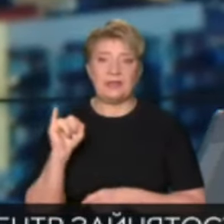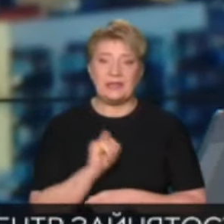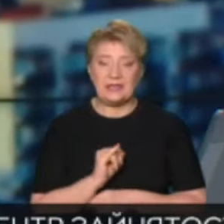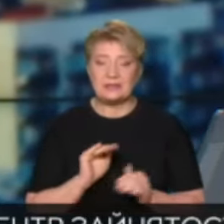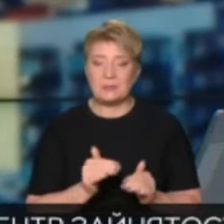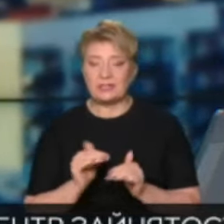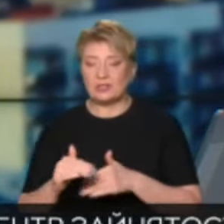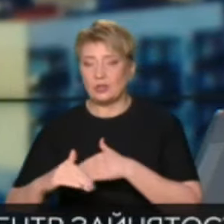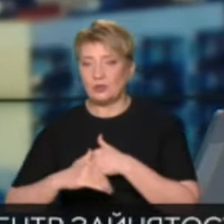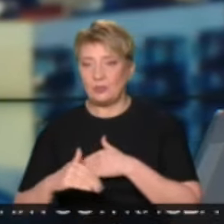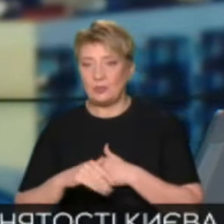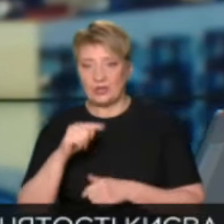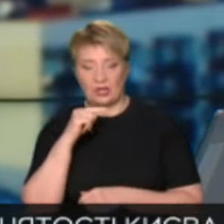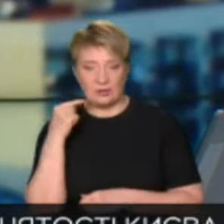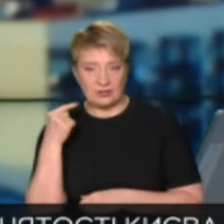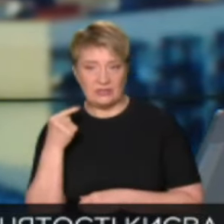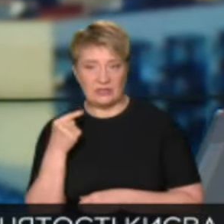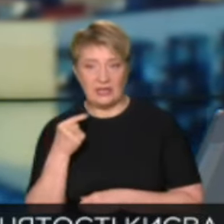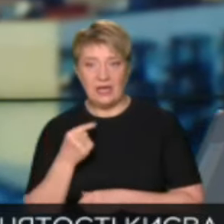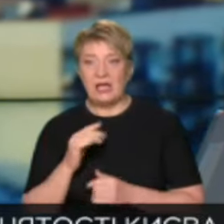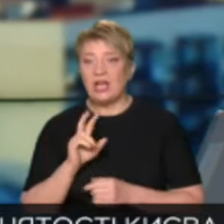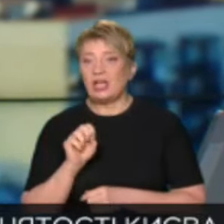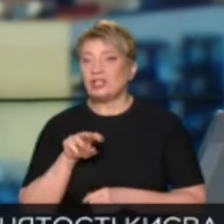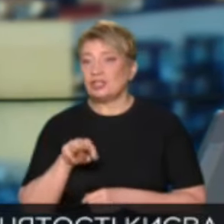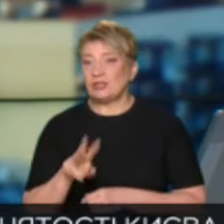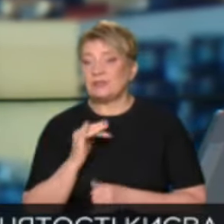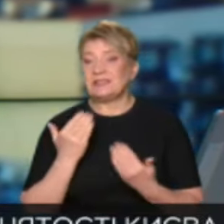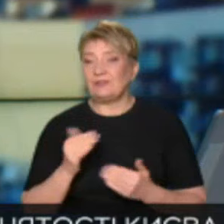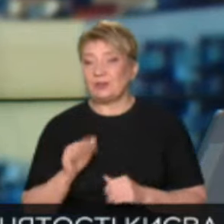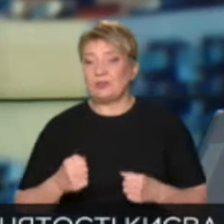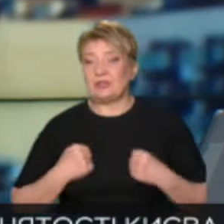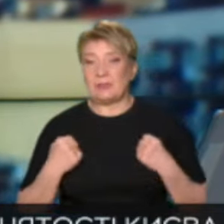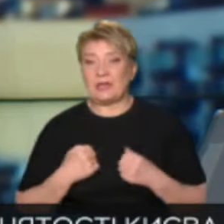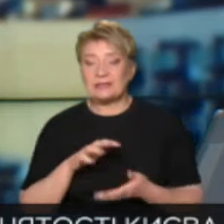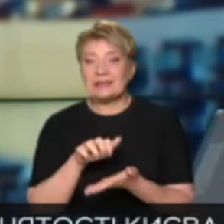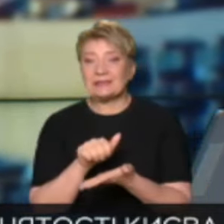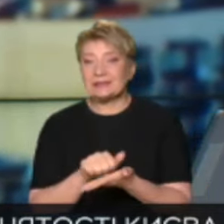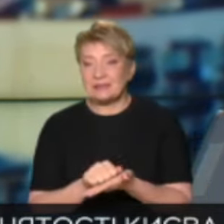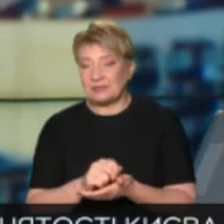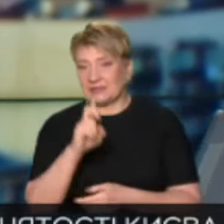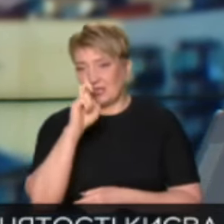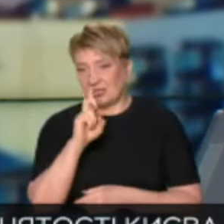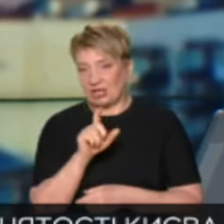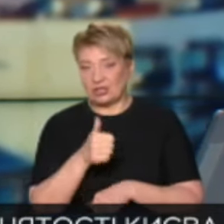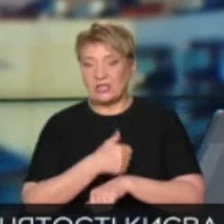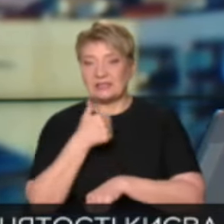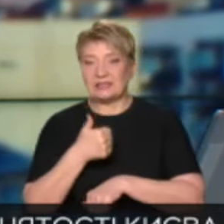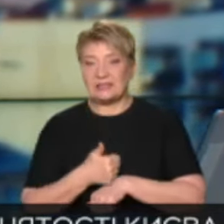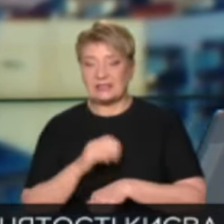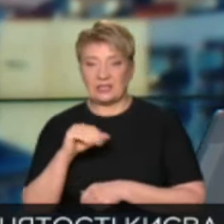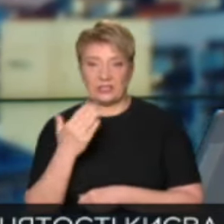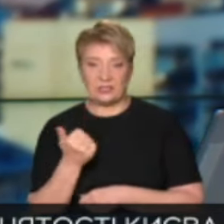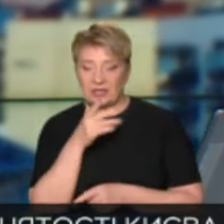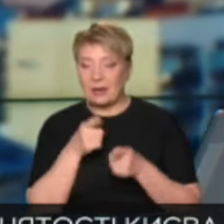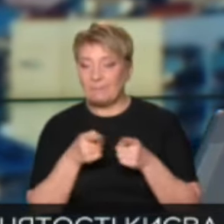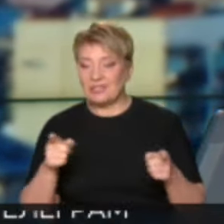зменшенням допомоги Російської Федерації, чим сьогодні, в принципі, буде намагатися займатися держсекретар Сполучених Штатів Ентоні Блінкен під час